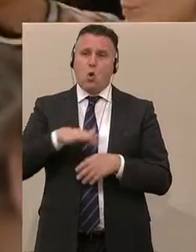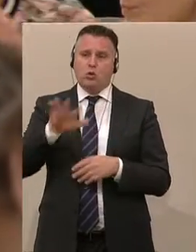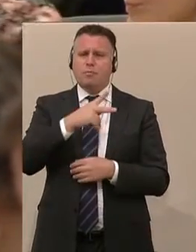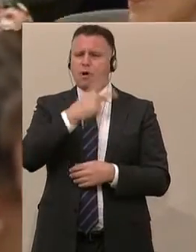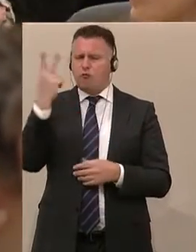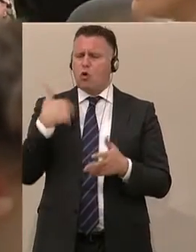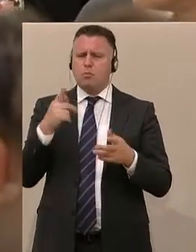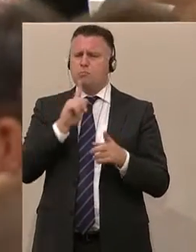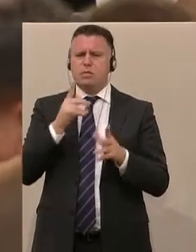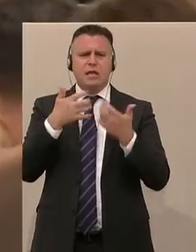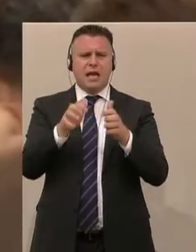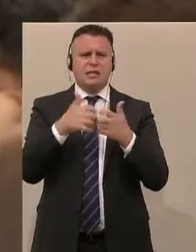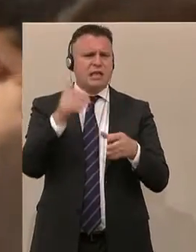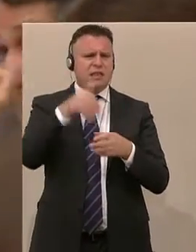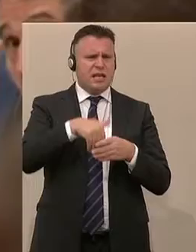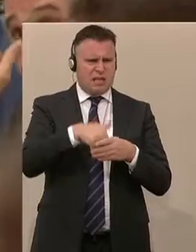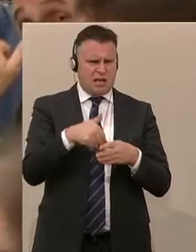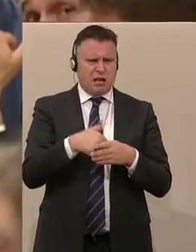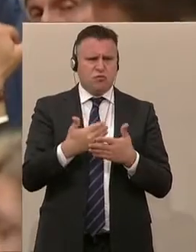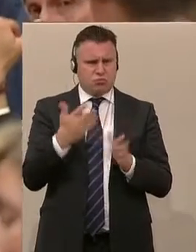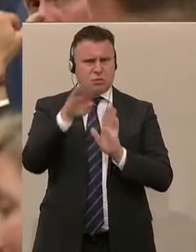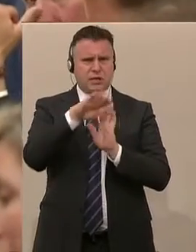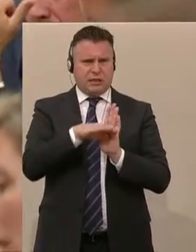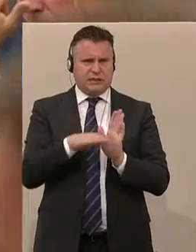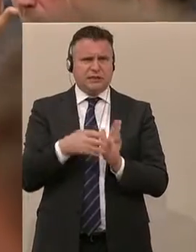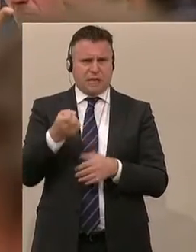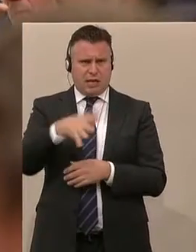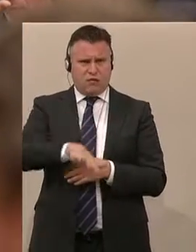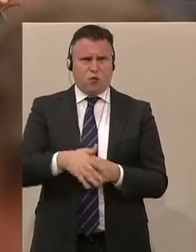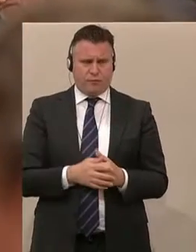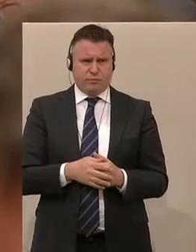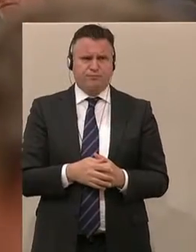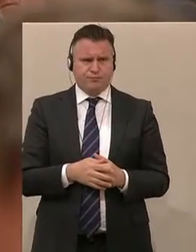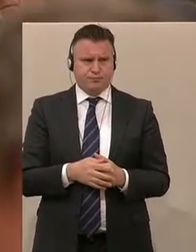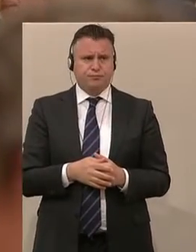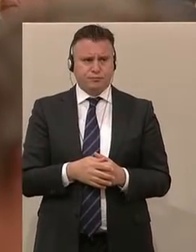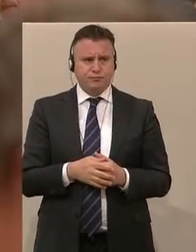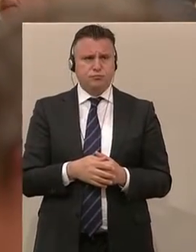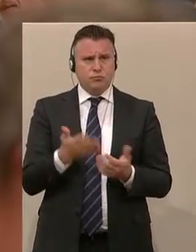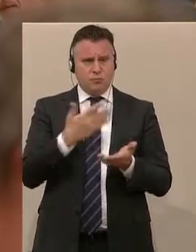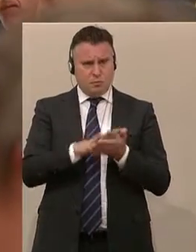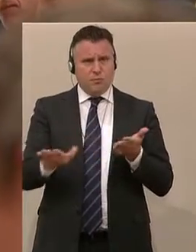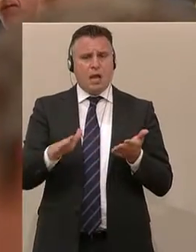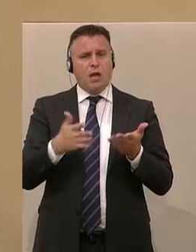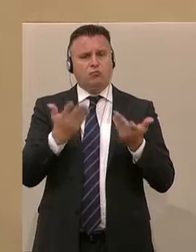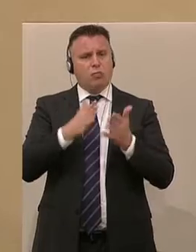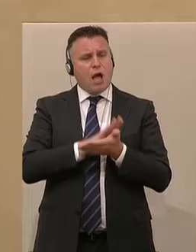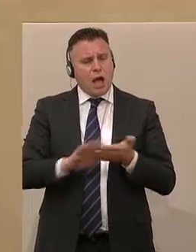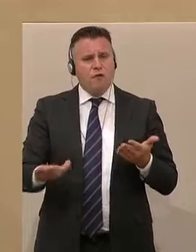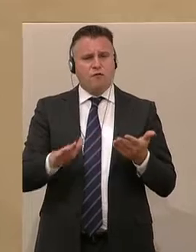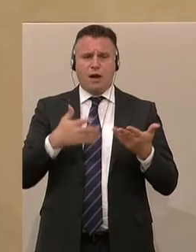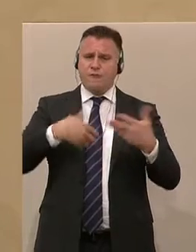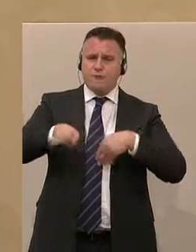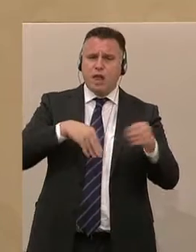bisschen erfahren. Worum geht es denn hier in diesem Gesetzesentwurf? Es kommt zu einer Vereinfachung, zu einer Flexibilisierung